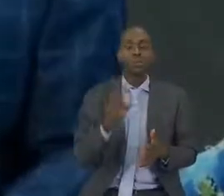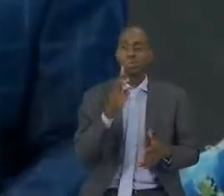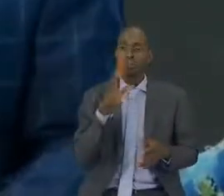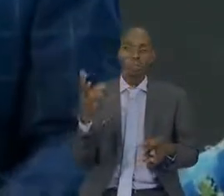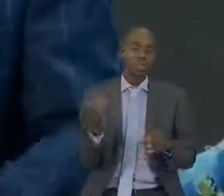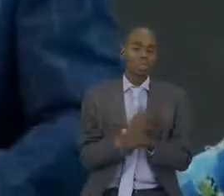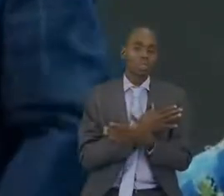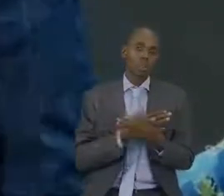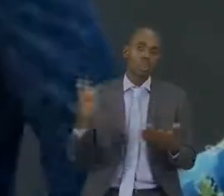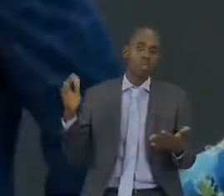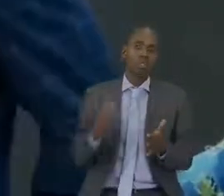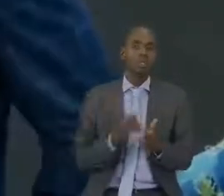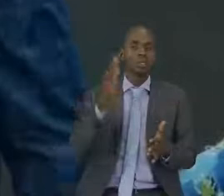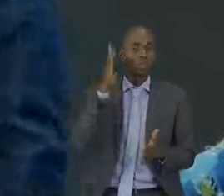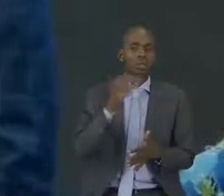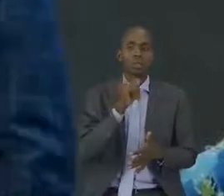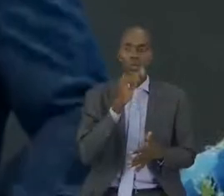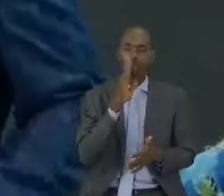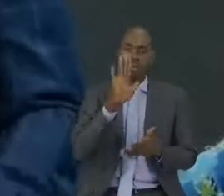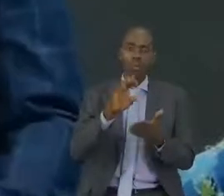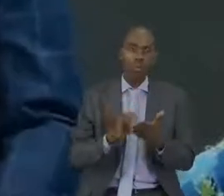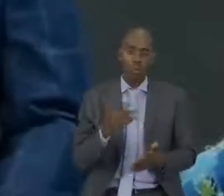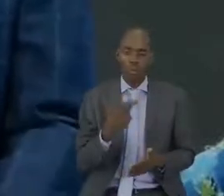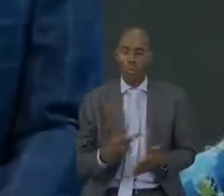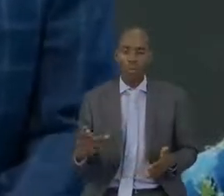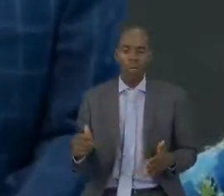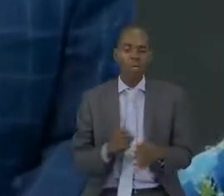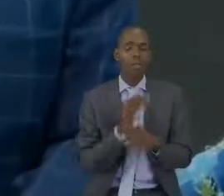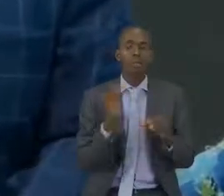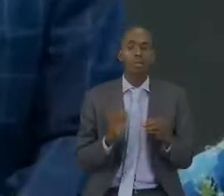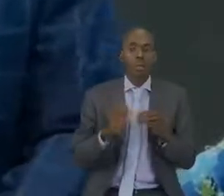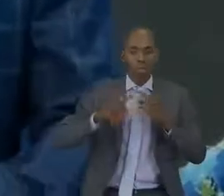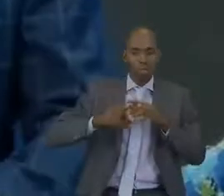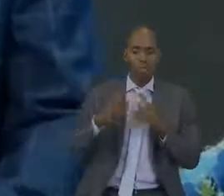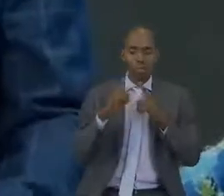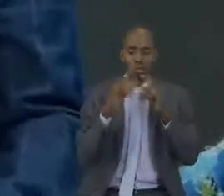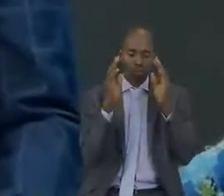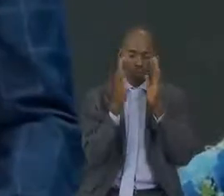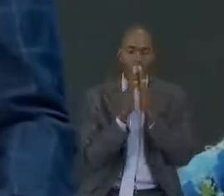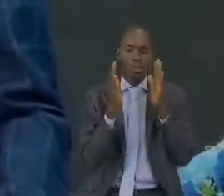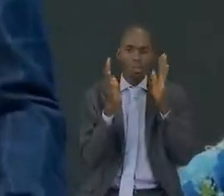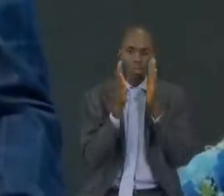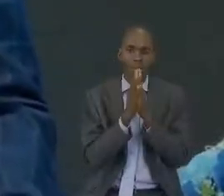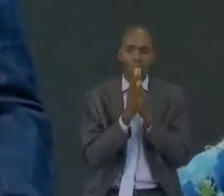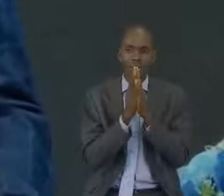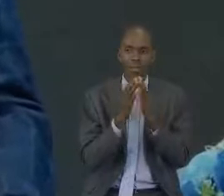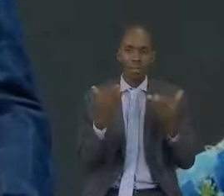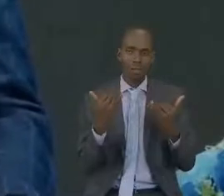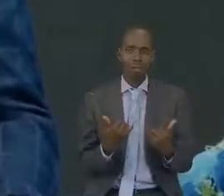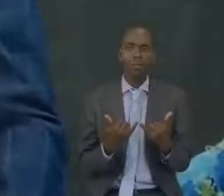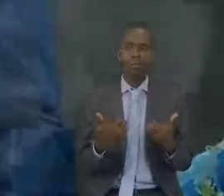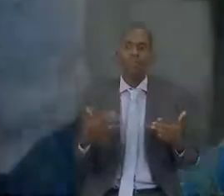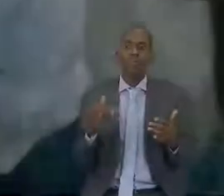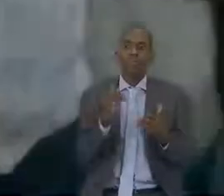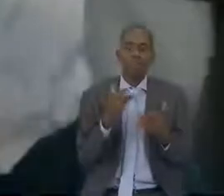musée. Ce ne serait plus pour vous. Commencez à dire, à le proclamer. Ça va se produire dans quelques